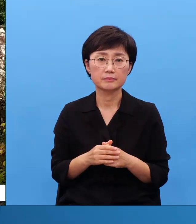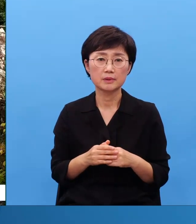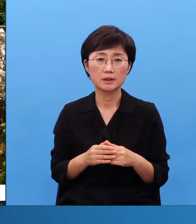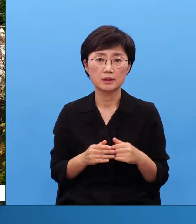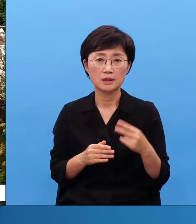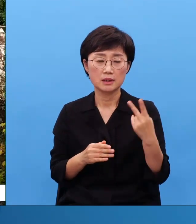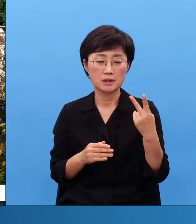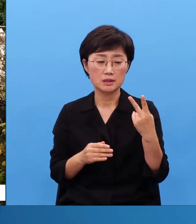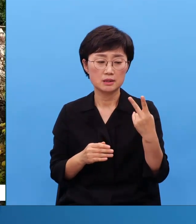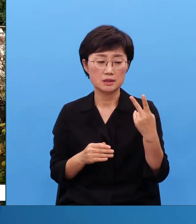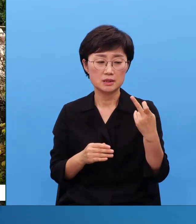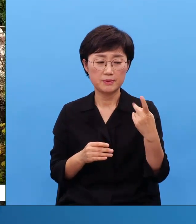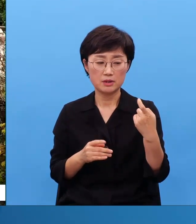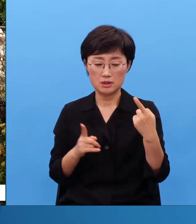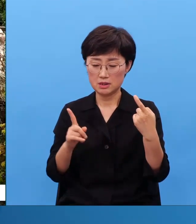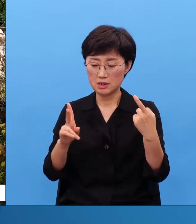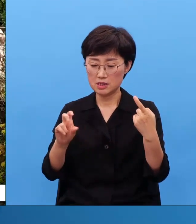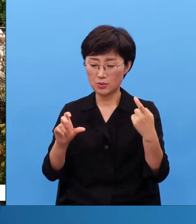25일까지 신청받습니다.